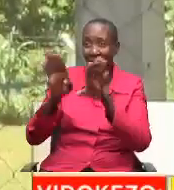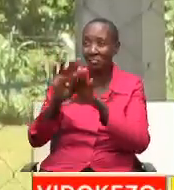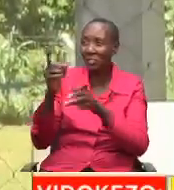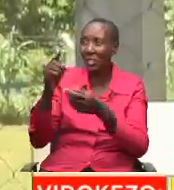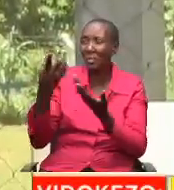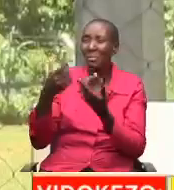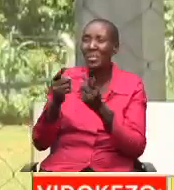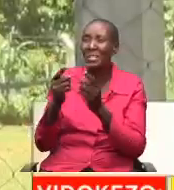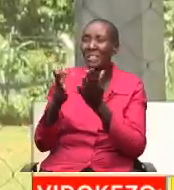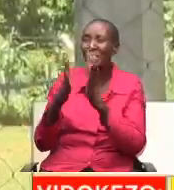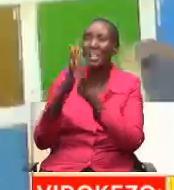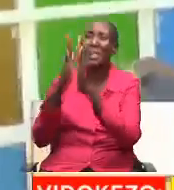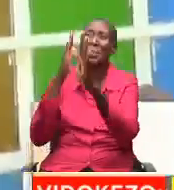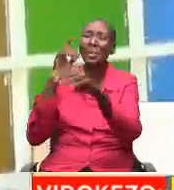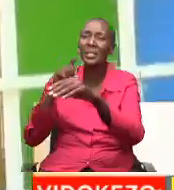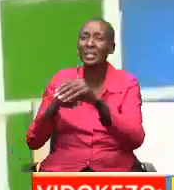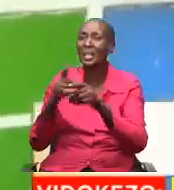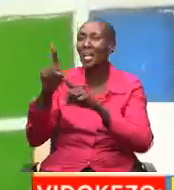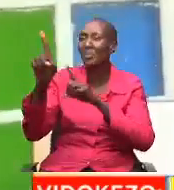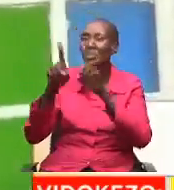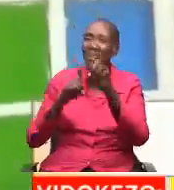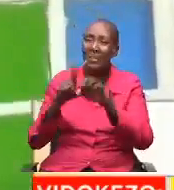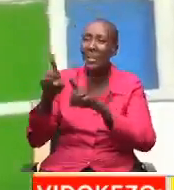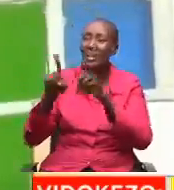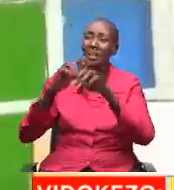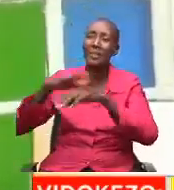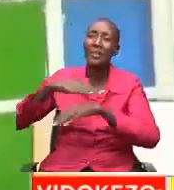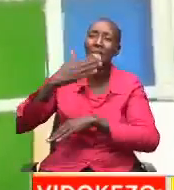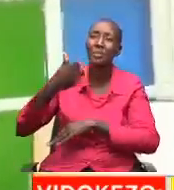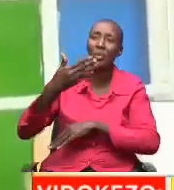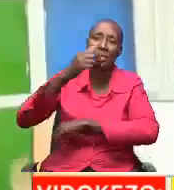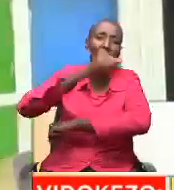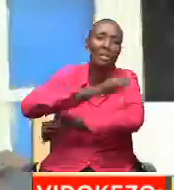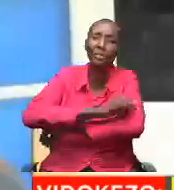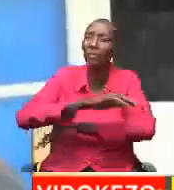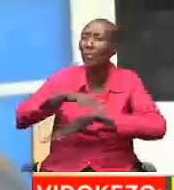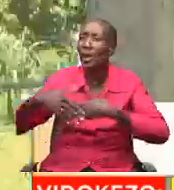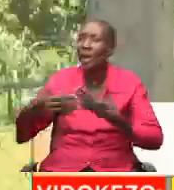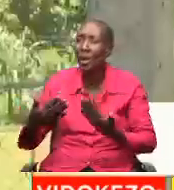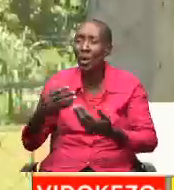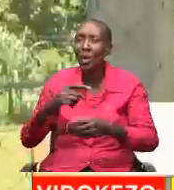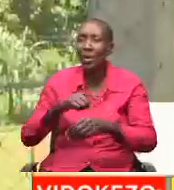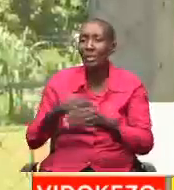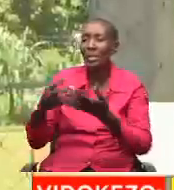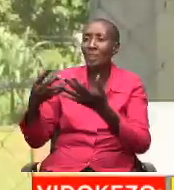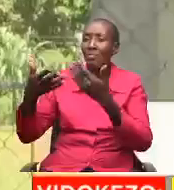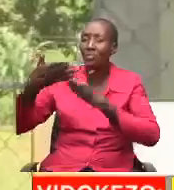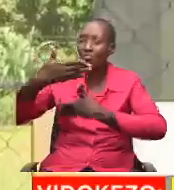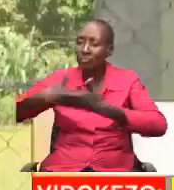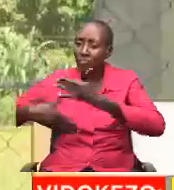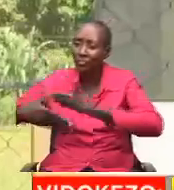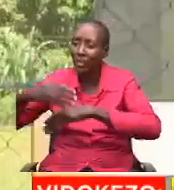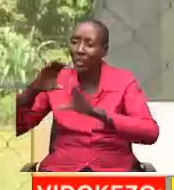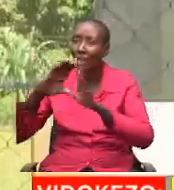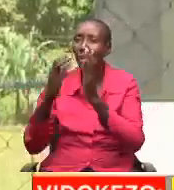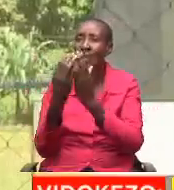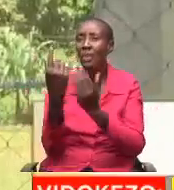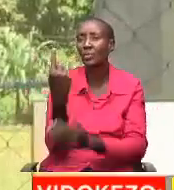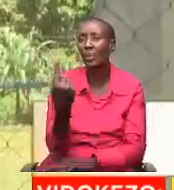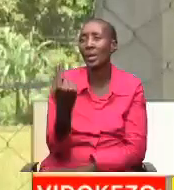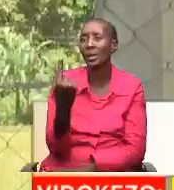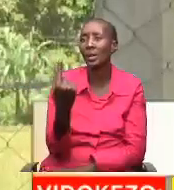wanasafiri pamoja, kwa sababu usafiri ni wa kila siku. Je shule nayo wakati wanafunzi wanajumuika pamoja katika darasa moja. Kusema ya